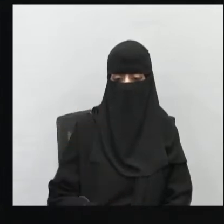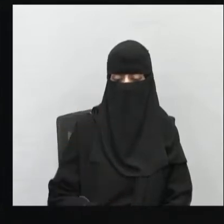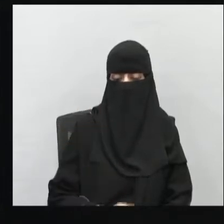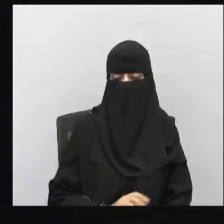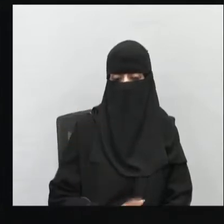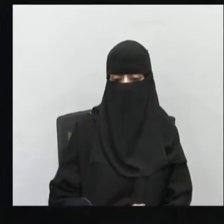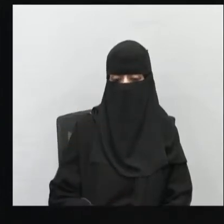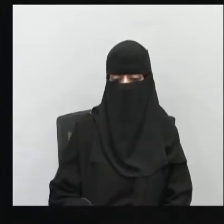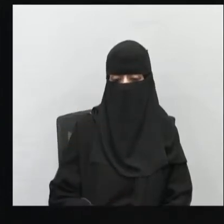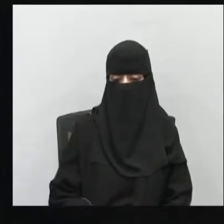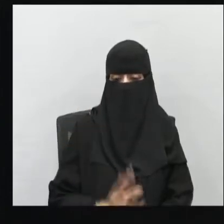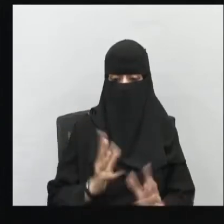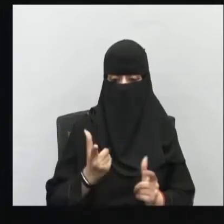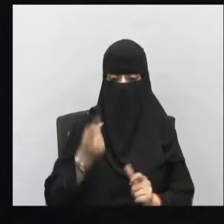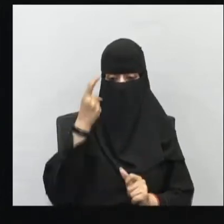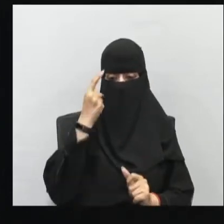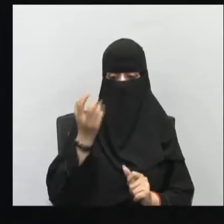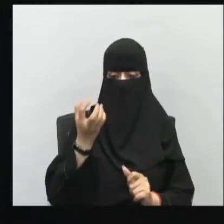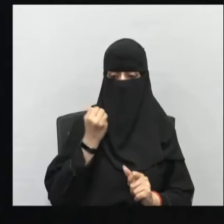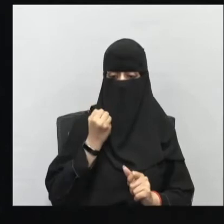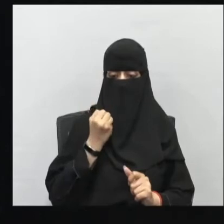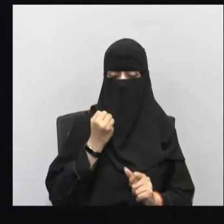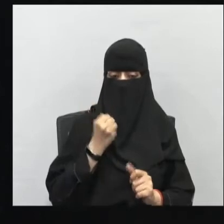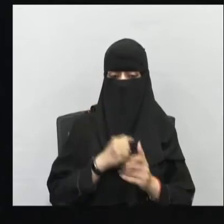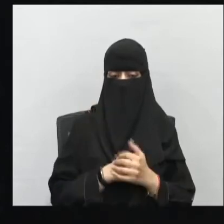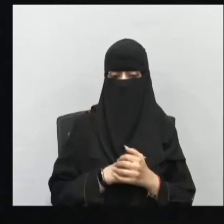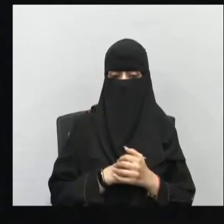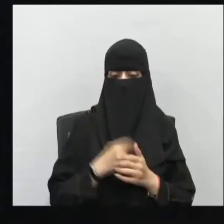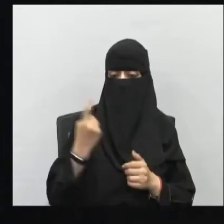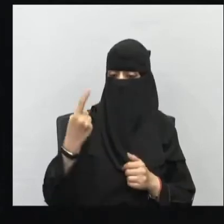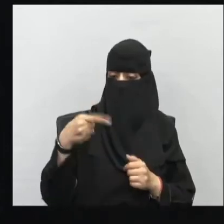30. كيف حصلنا على 30؟